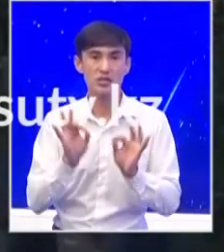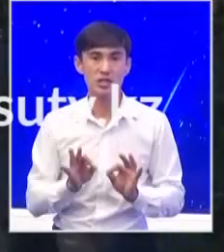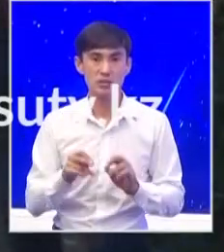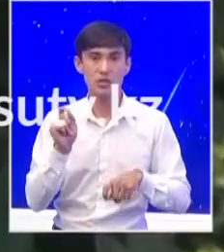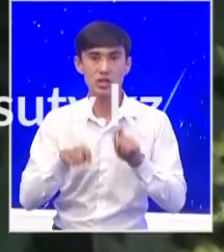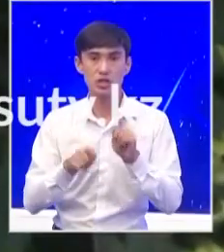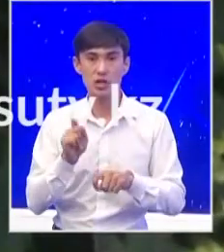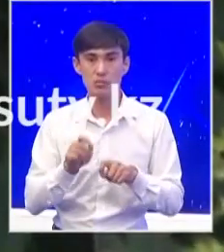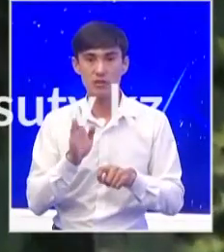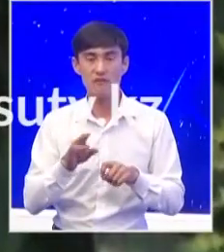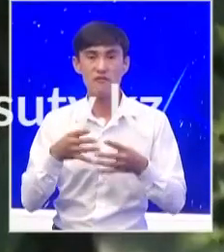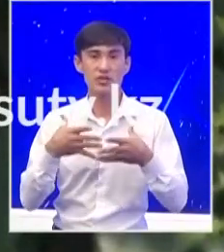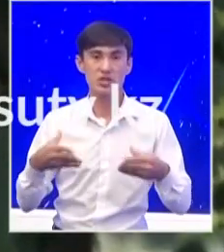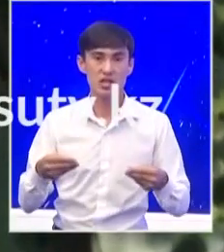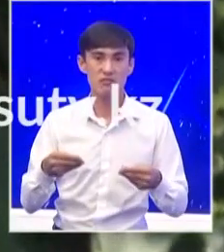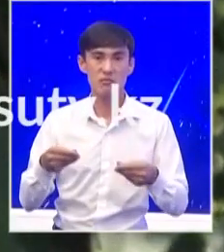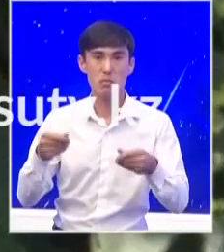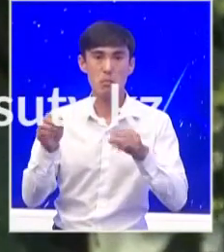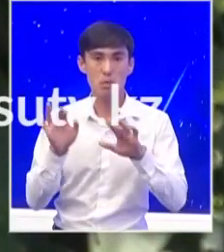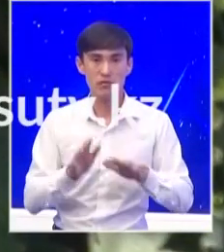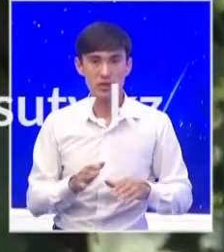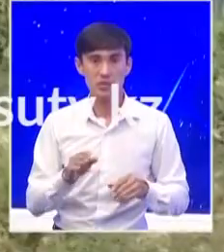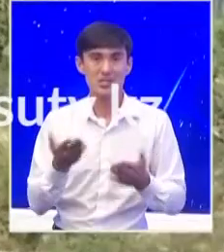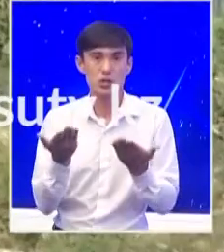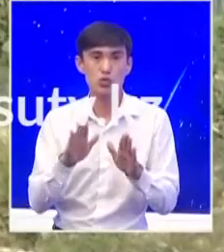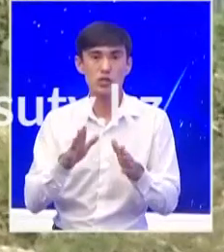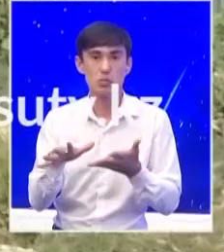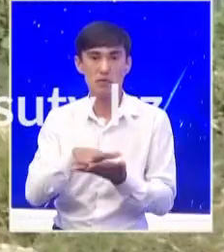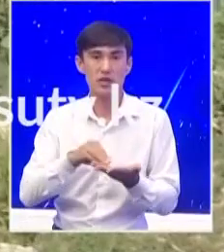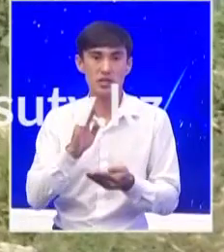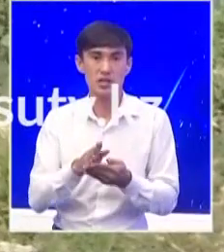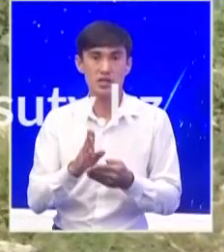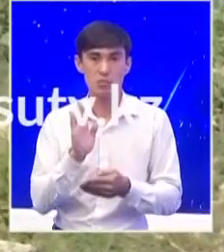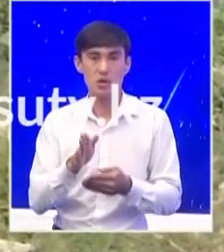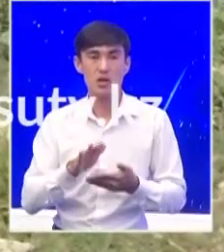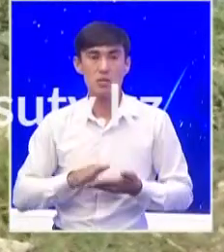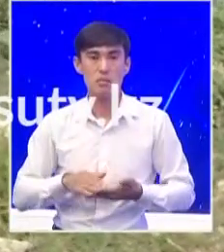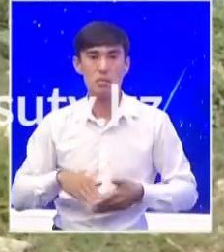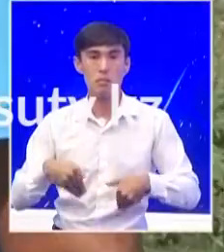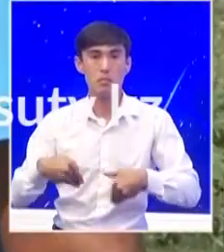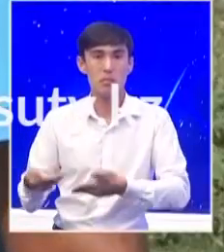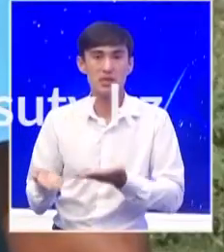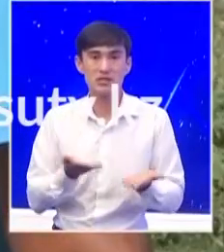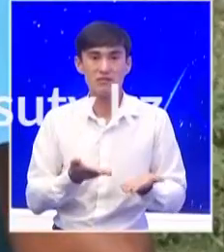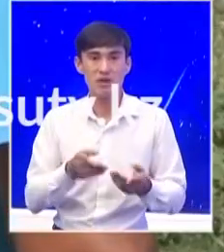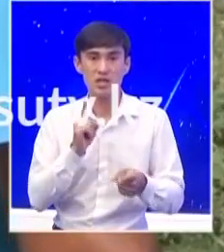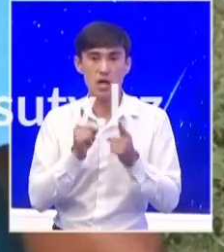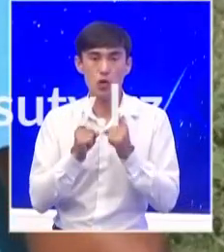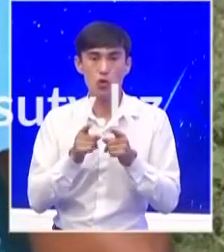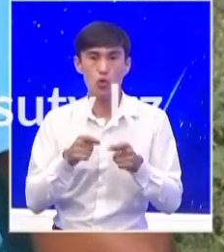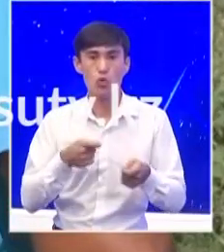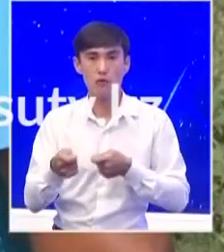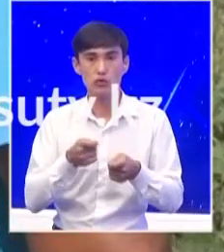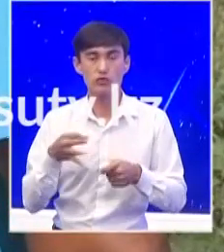и, возможно, весенними паводками. И если ситуация повторится, они намерены призвать к конструктивному диалогу